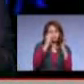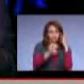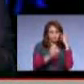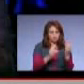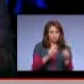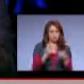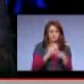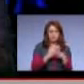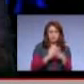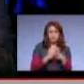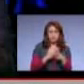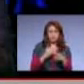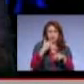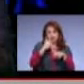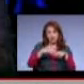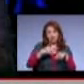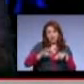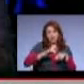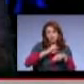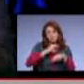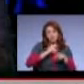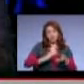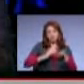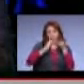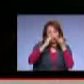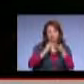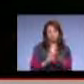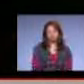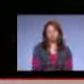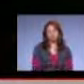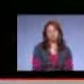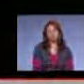حساب المؤسسة عشان نقدر نساعده إن شاء الله. شوف التقرير.